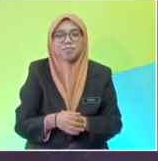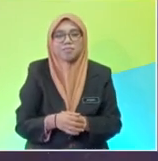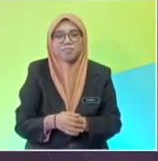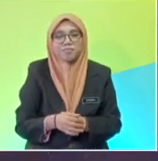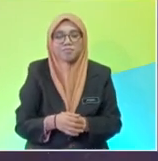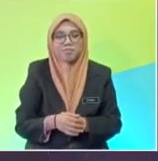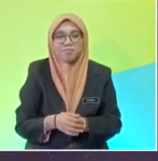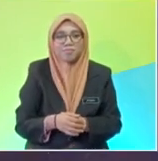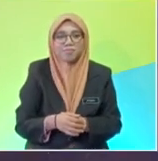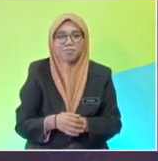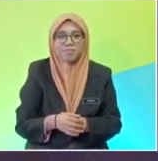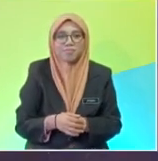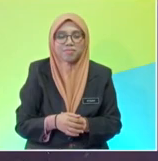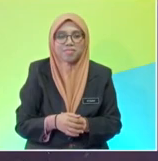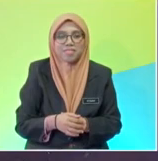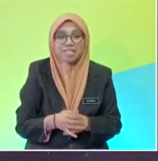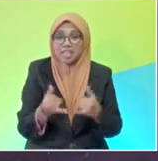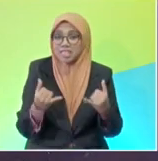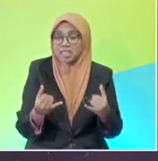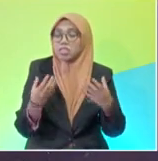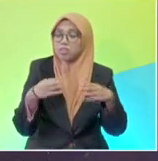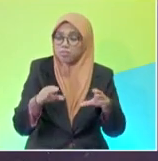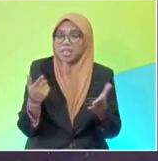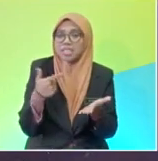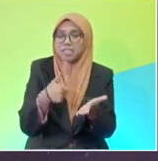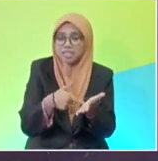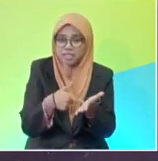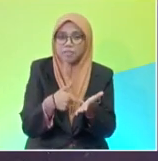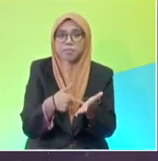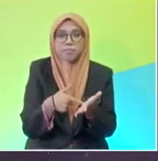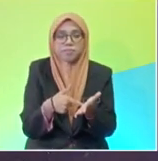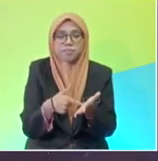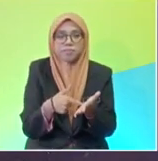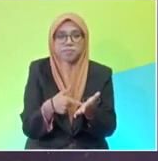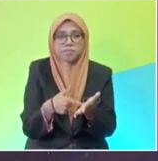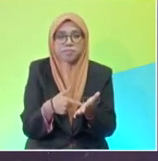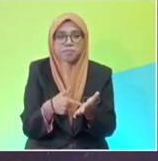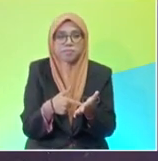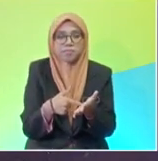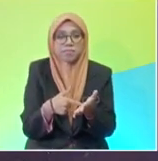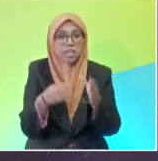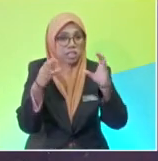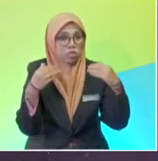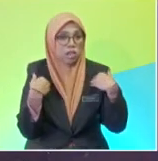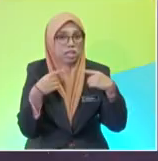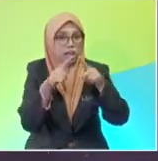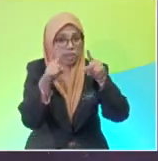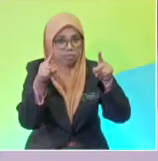done. Baguslah. Okey, kita cuba lagi Mira. Boleh cikgu. Kita cuba lagi ya. Kita cuba lagi. Lagi satu ni cikgu ada kad ni. Cikgu